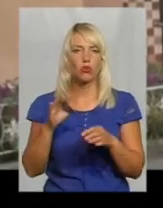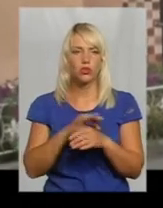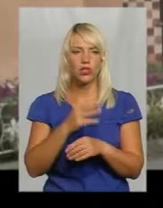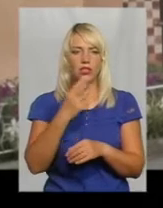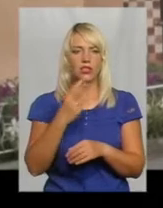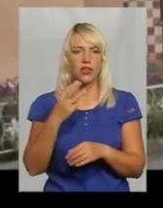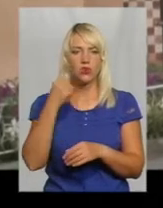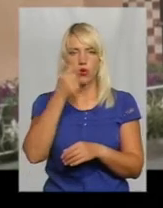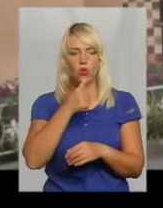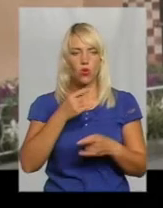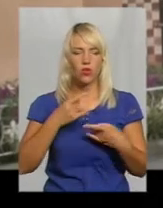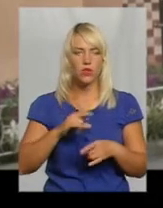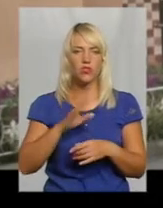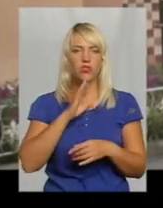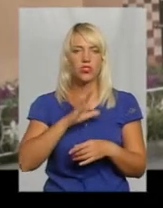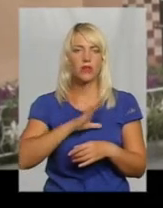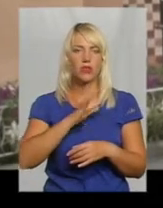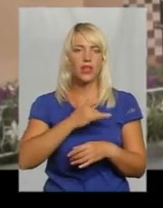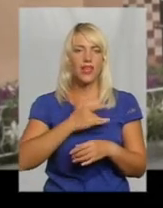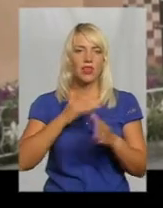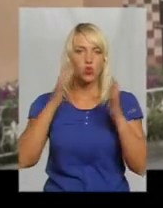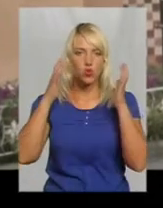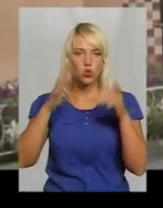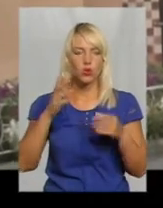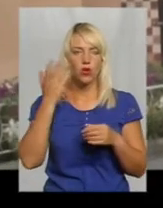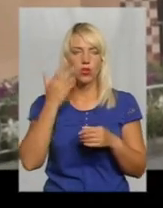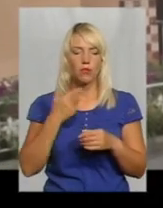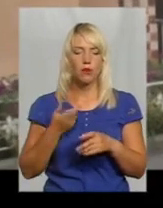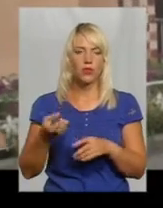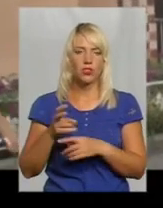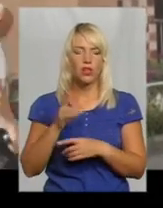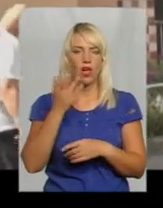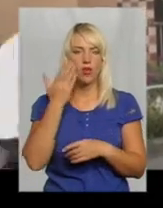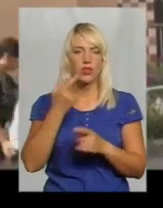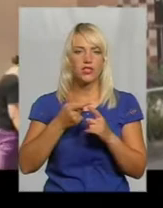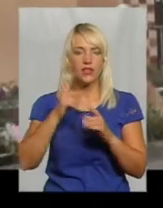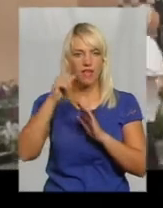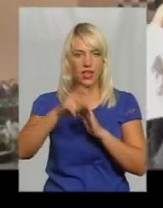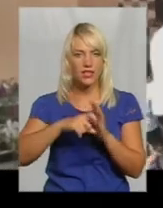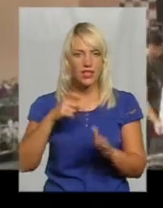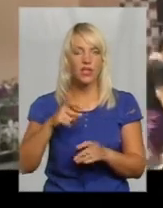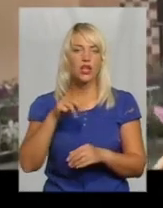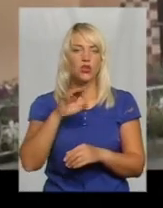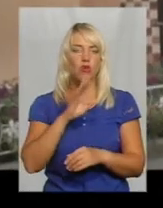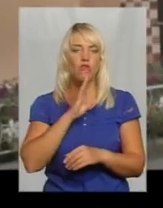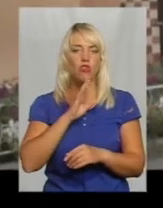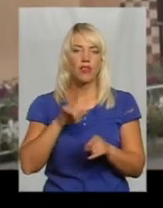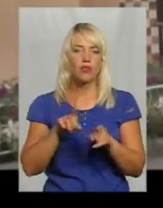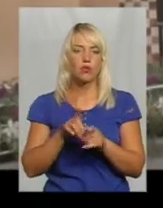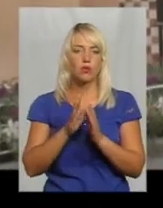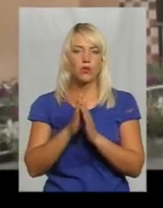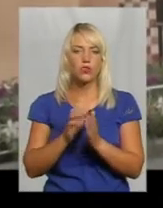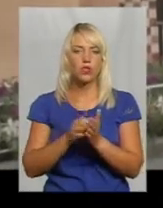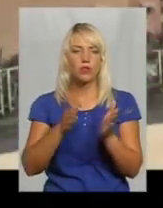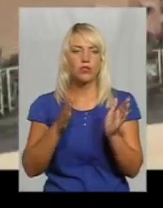року народження, вона перенесла інсульт. Коли ми прийшли, коли це вияснилось, то вона попросила теж поставити її